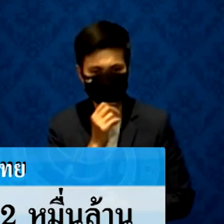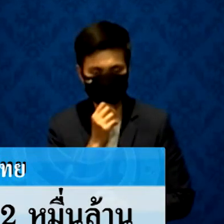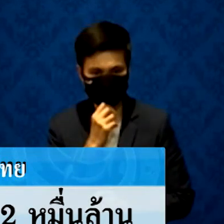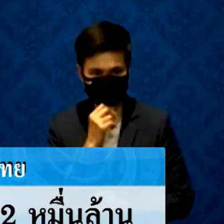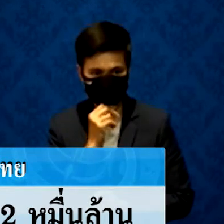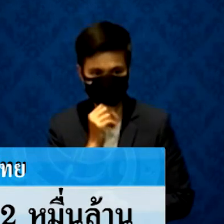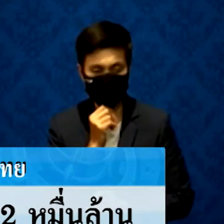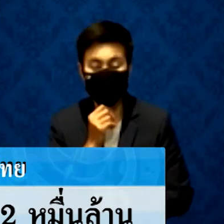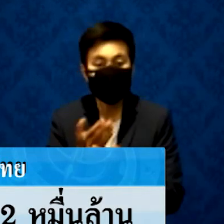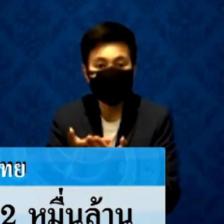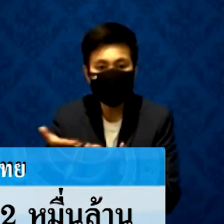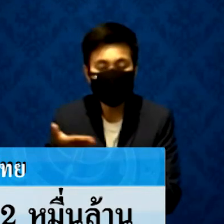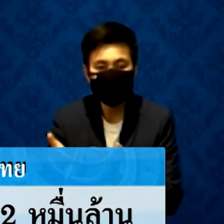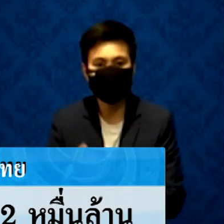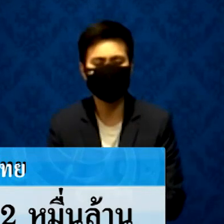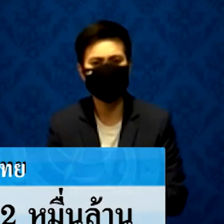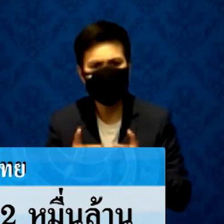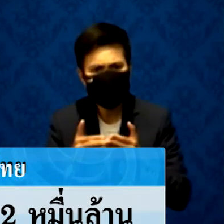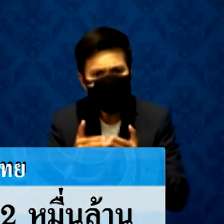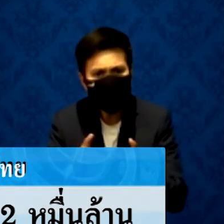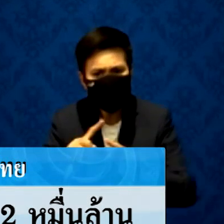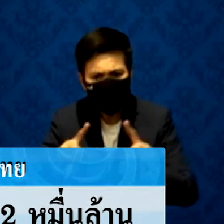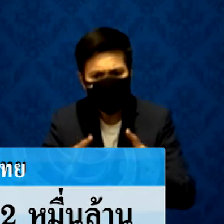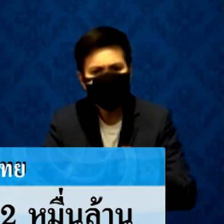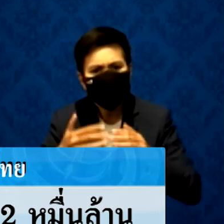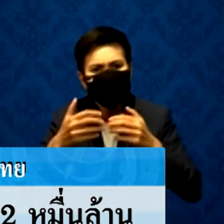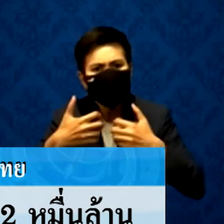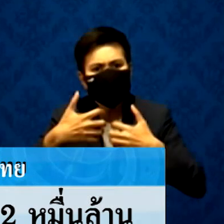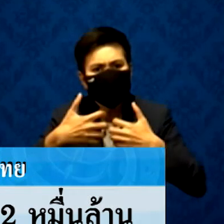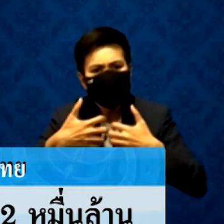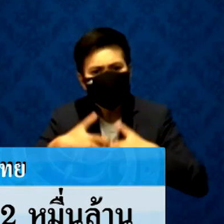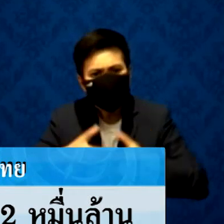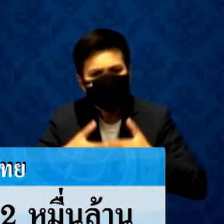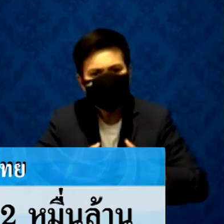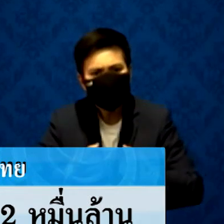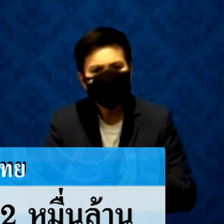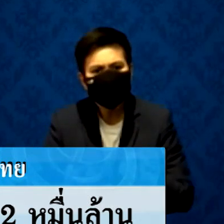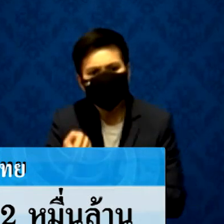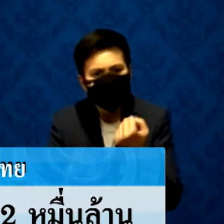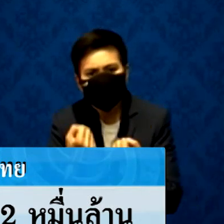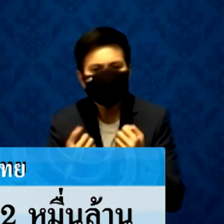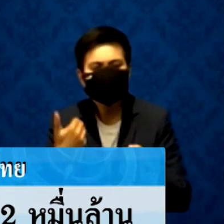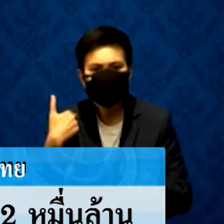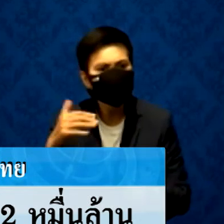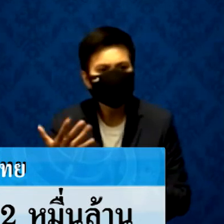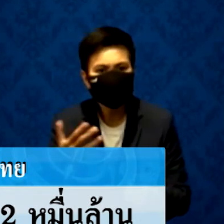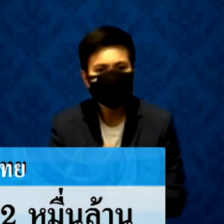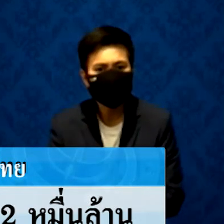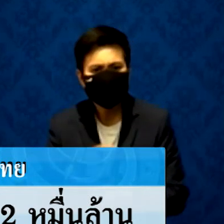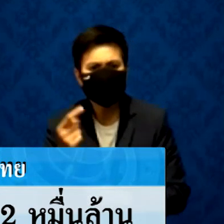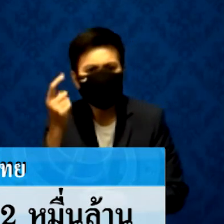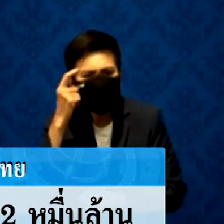ราไม่มีเครื่องยนต์แสดงให้เห็นว่าตอนที่ไปทำสัญญาที่จะซื้อนะครับไม่ได้มีความรอบคอบระมัด